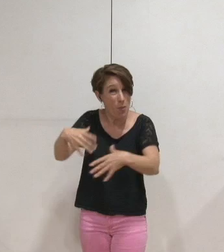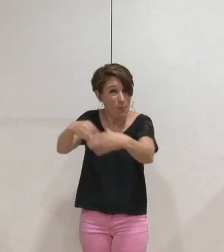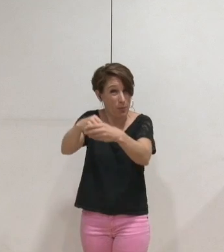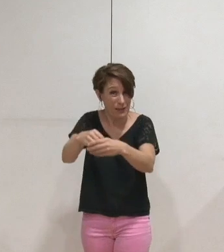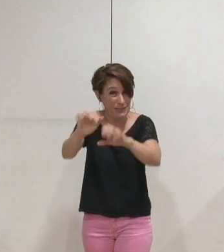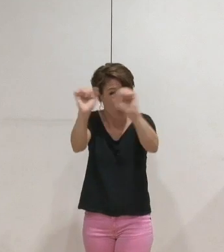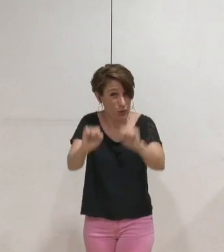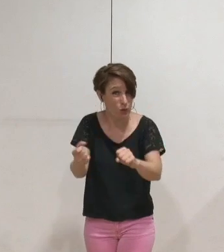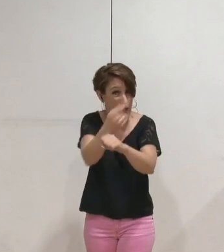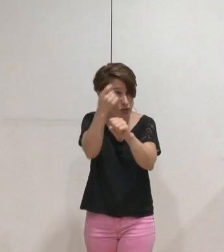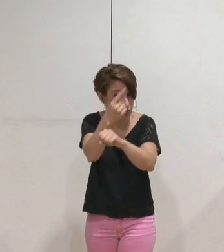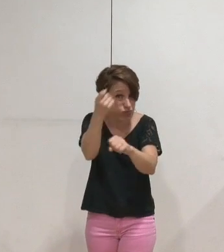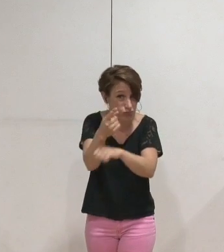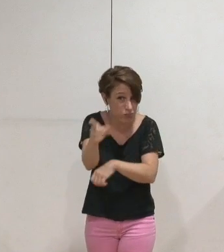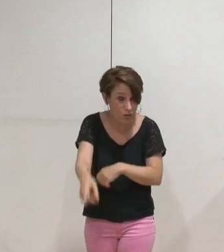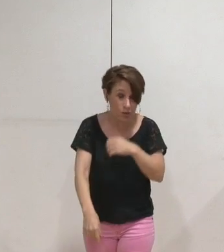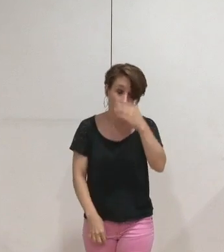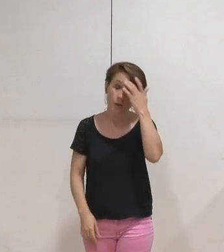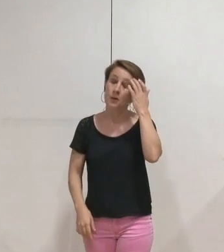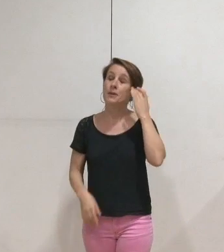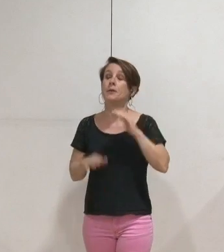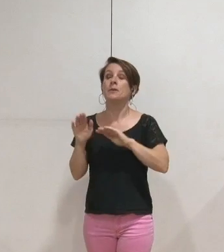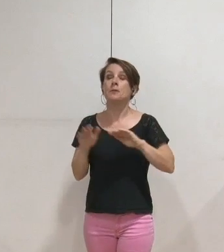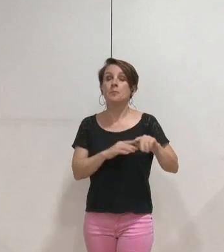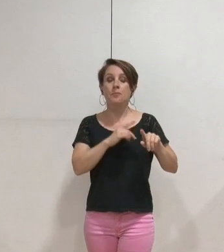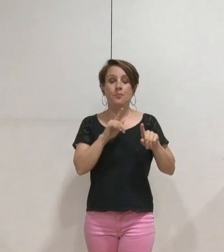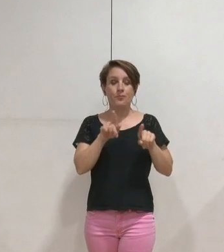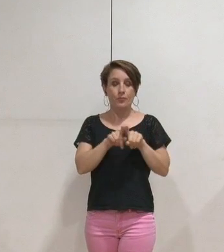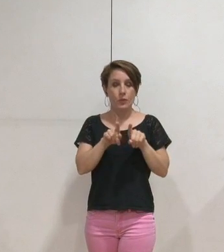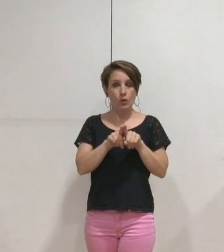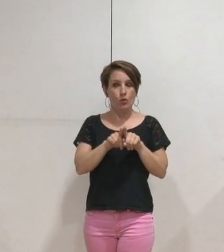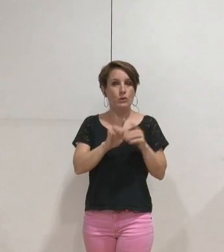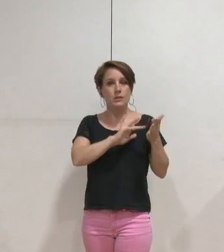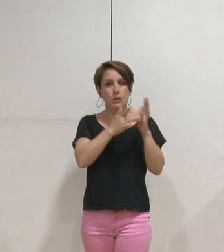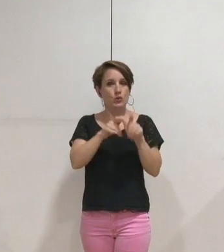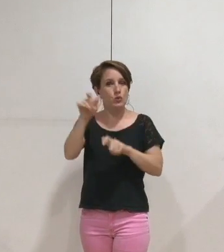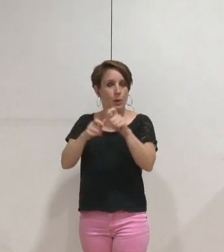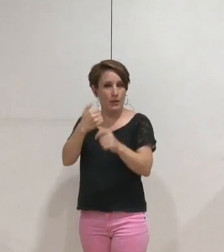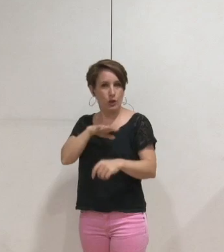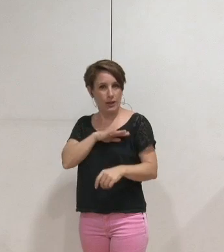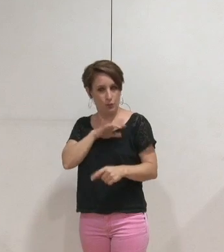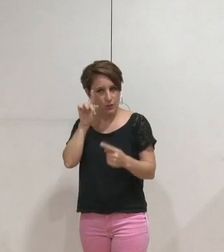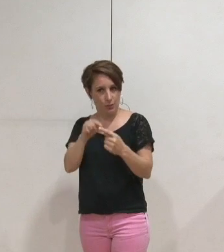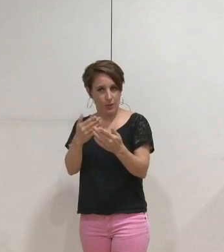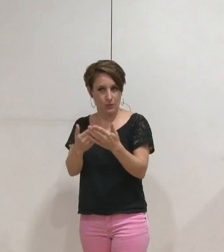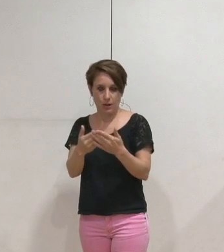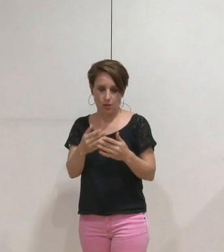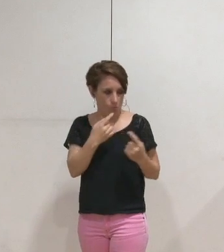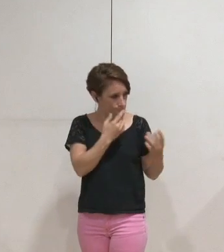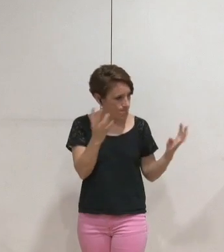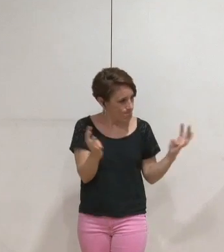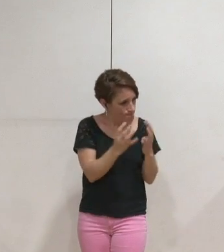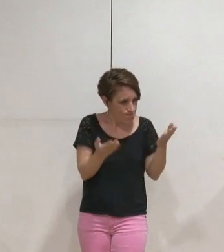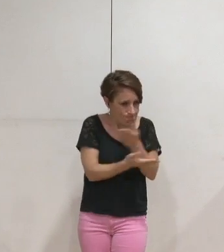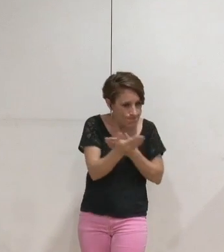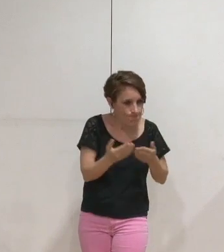également proposé euh à tous les acteurs de cette question-là d'optimiser l'usage de l'argion publique et